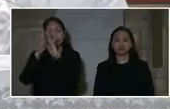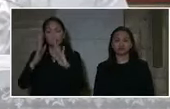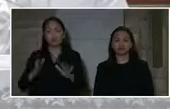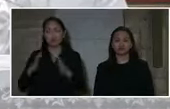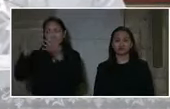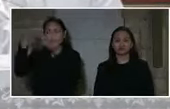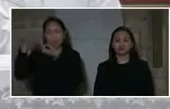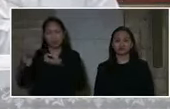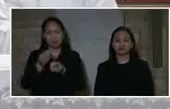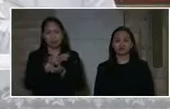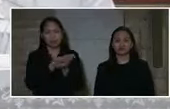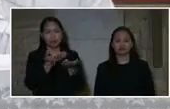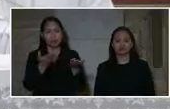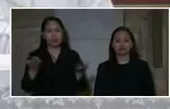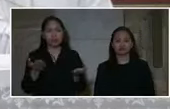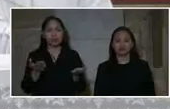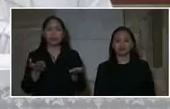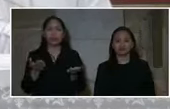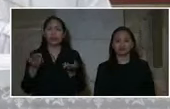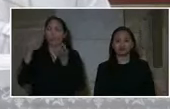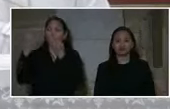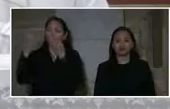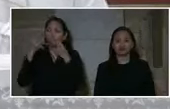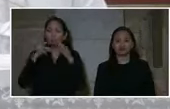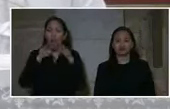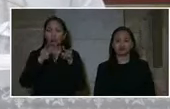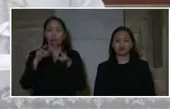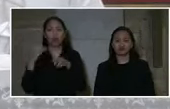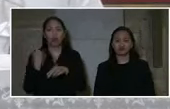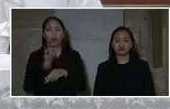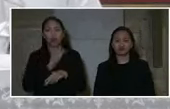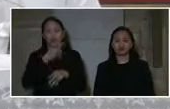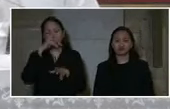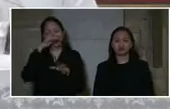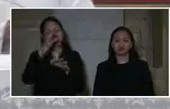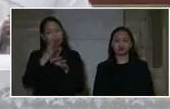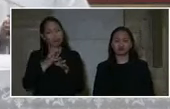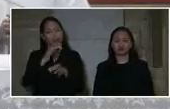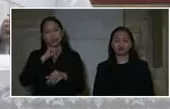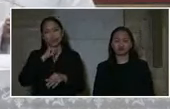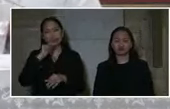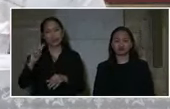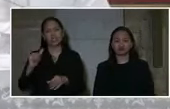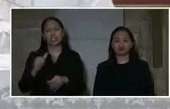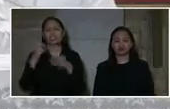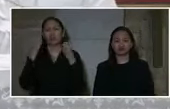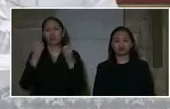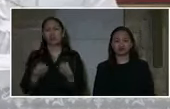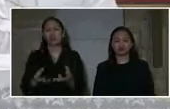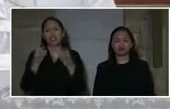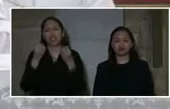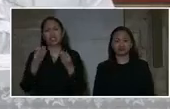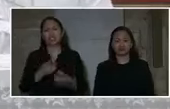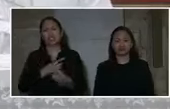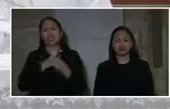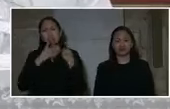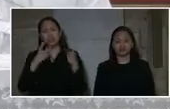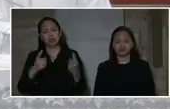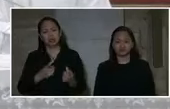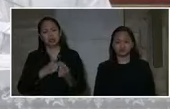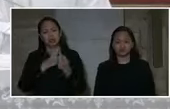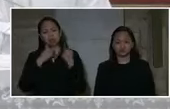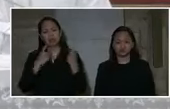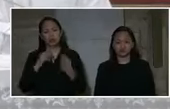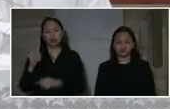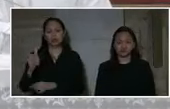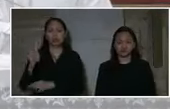ay binibigay ko sa inyo. Tunghayan mo ang aming pananampalataya at huwag ang aming napakaraming kasalanan at